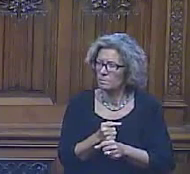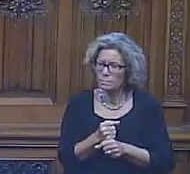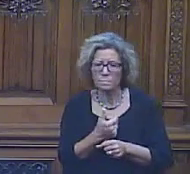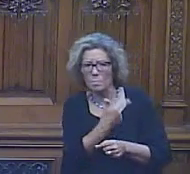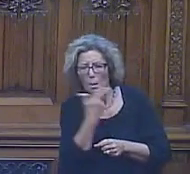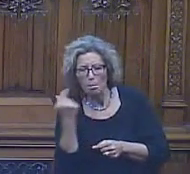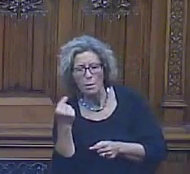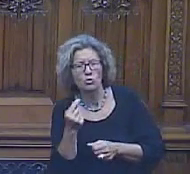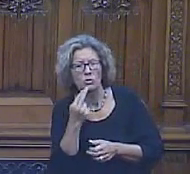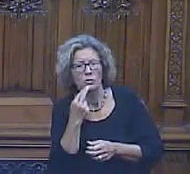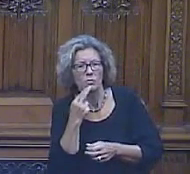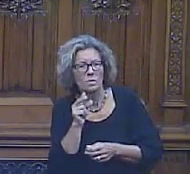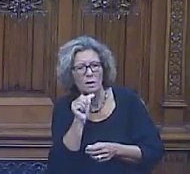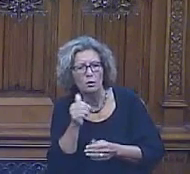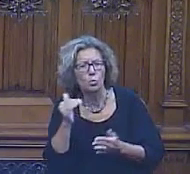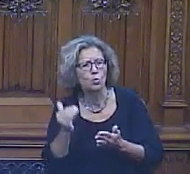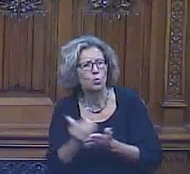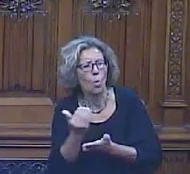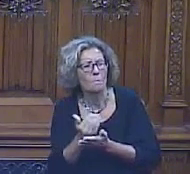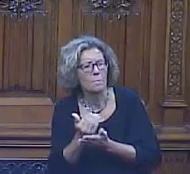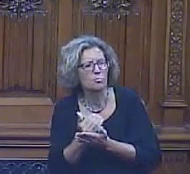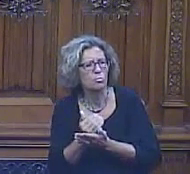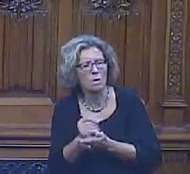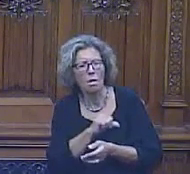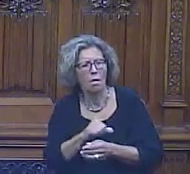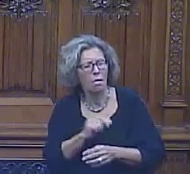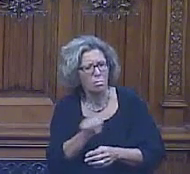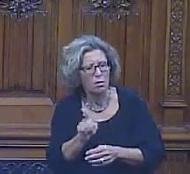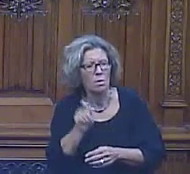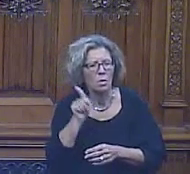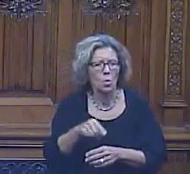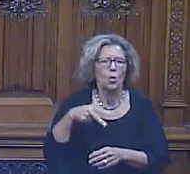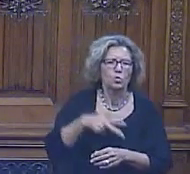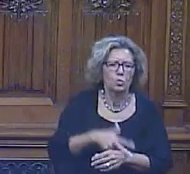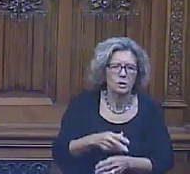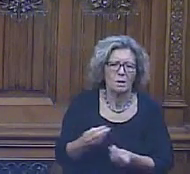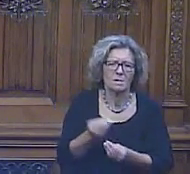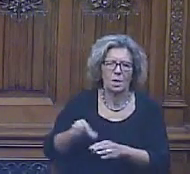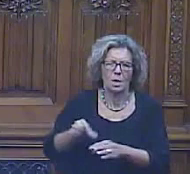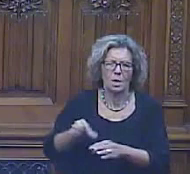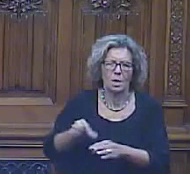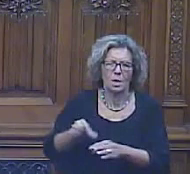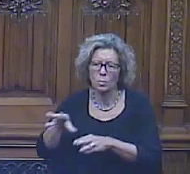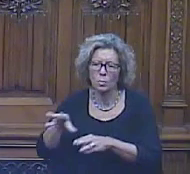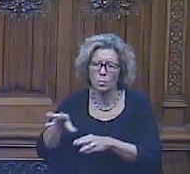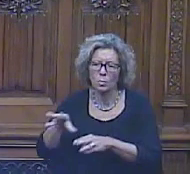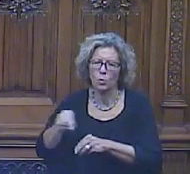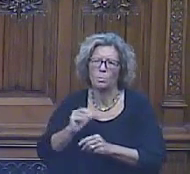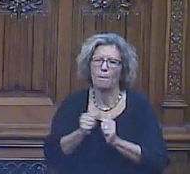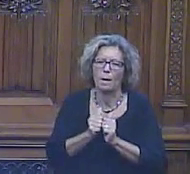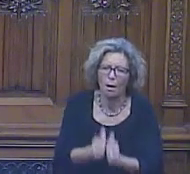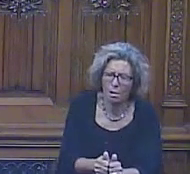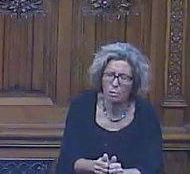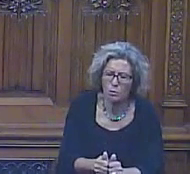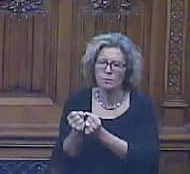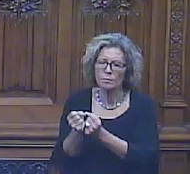Menschen, die nicht nur dolmetschen, sondern Soziales übernehmen, Rechtliches,